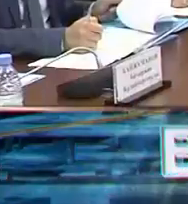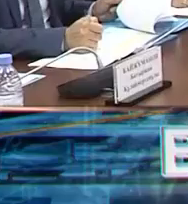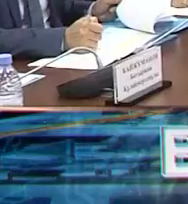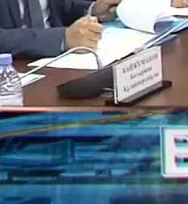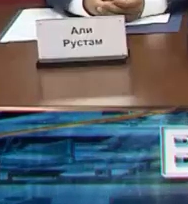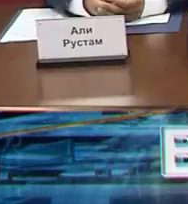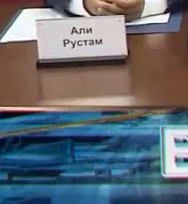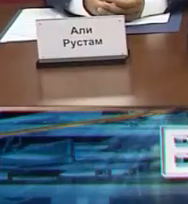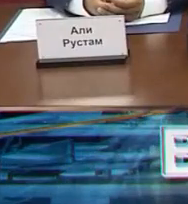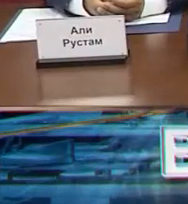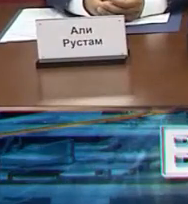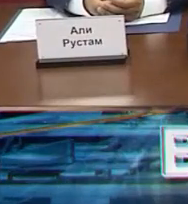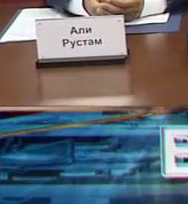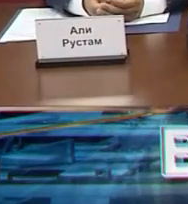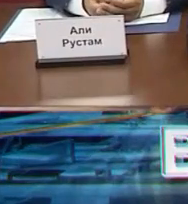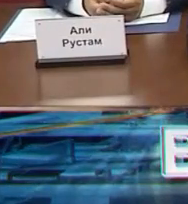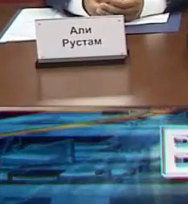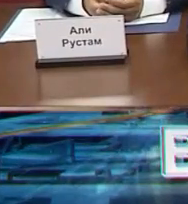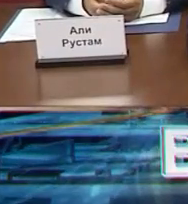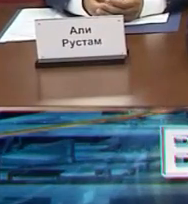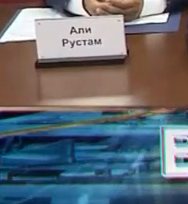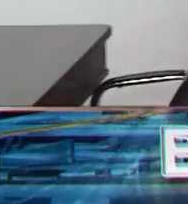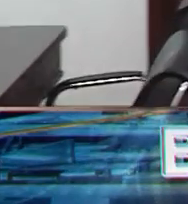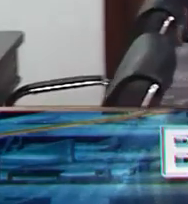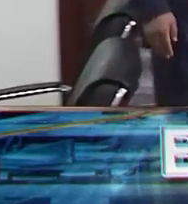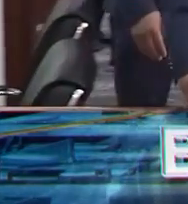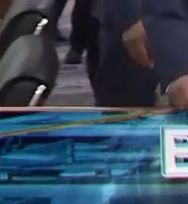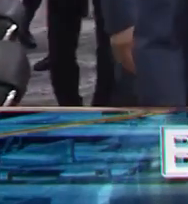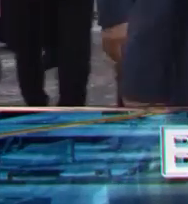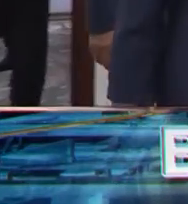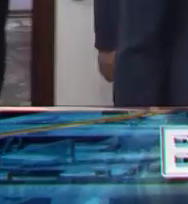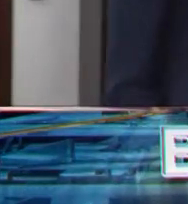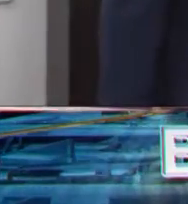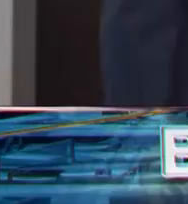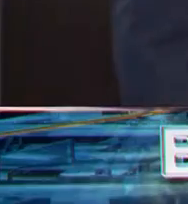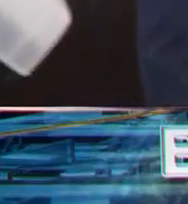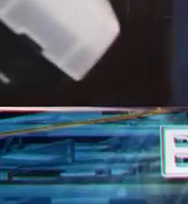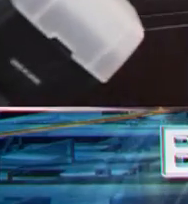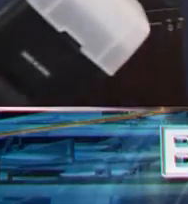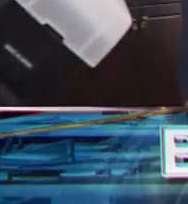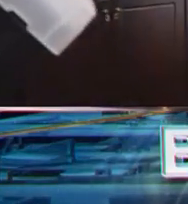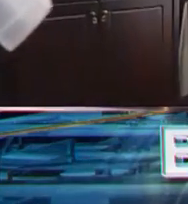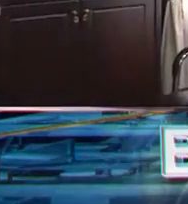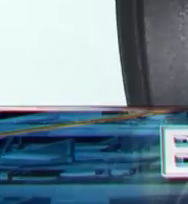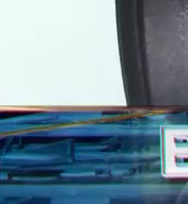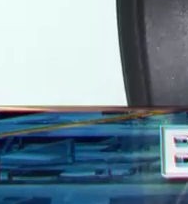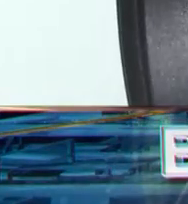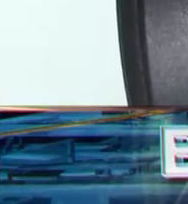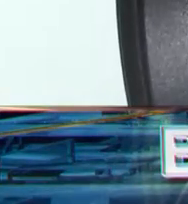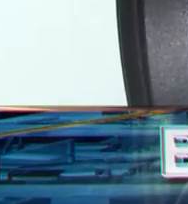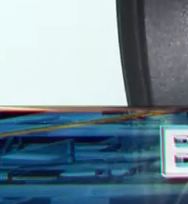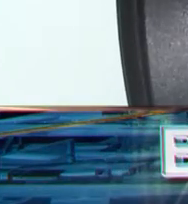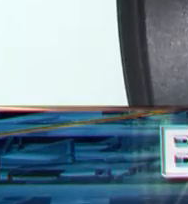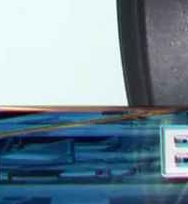Жас келсе іске, облыстың білім, жастар саясаты, тіл, ассамблея мен мәдениет сынды салаларына енді